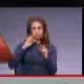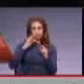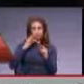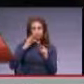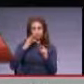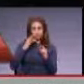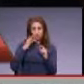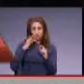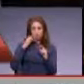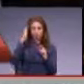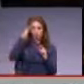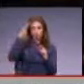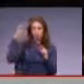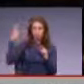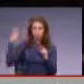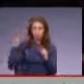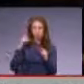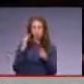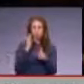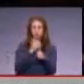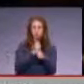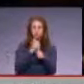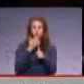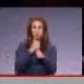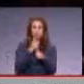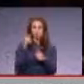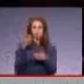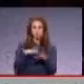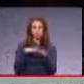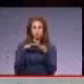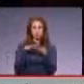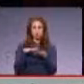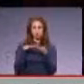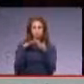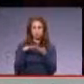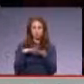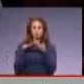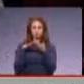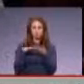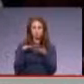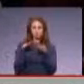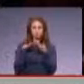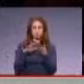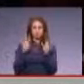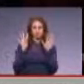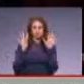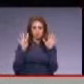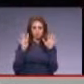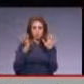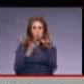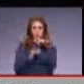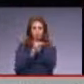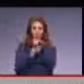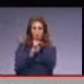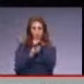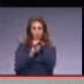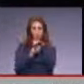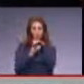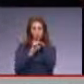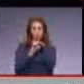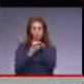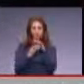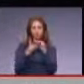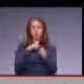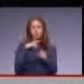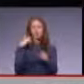حفيد وحفيده منهم. السنه دي هجوز 2. عندي 9 في الجامعات والمعاهد العليا الخاصه ان